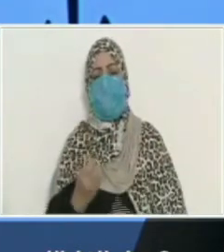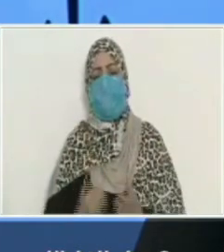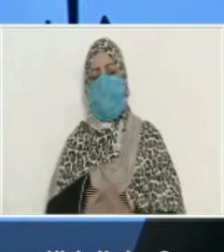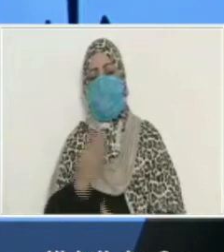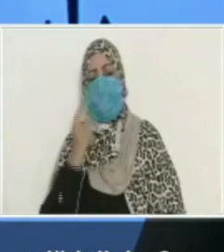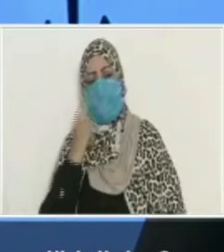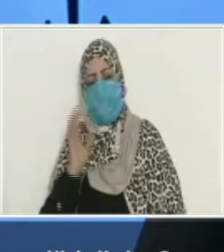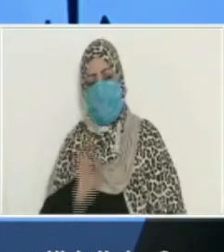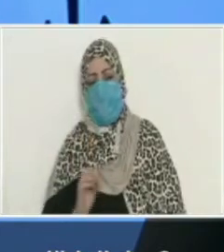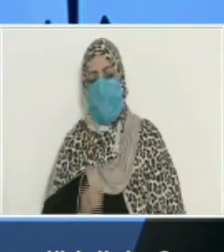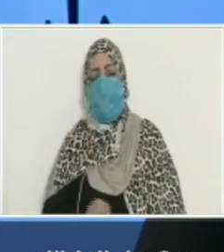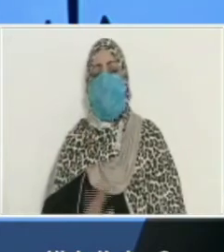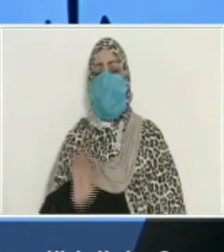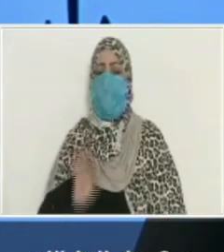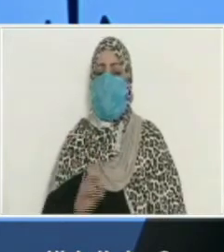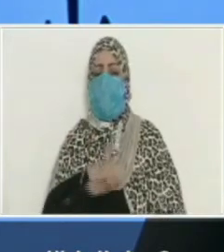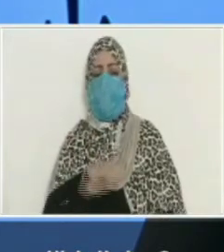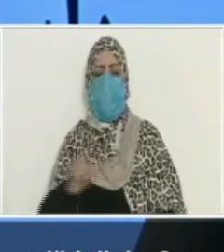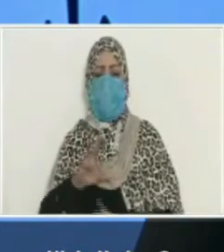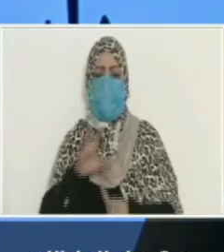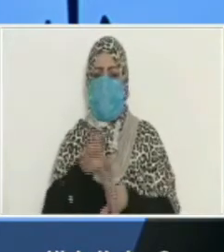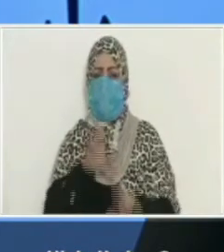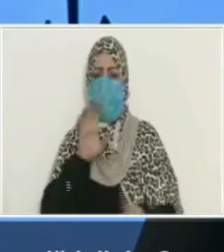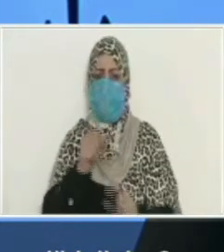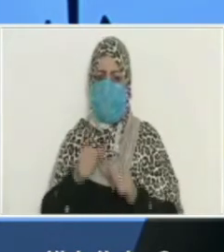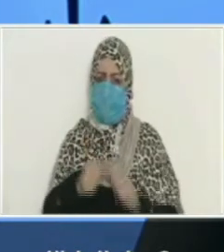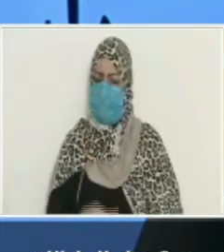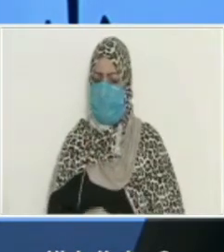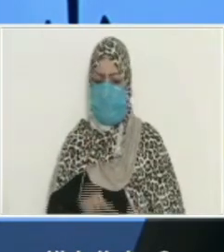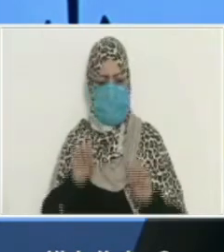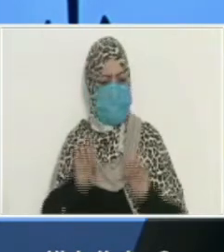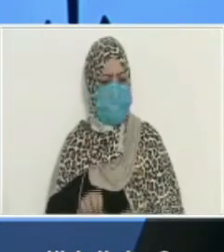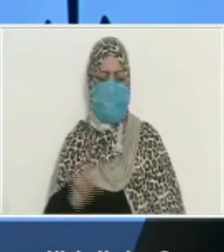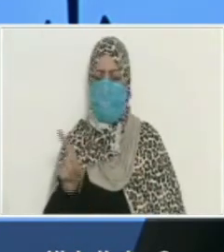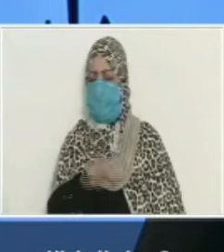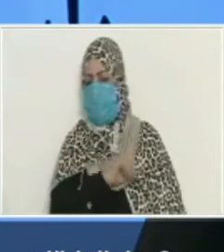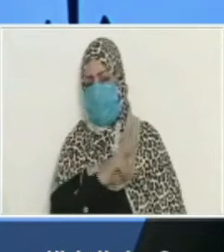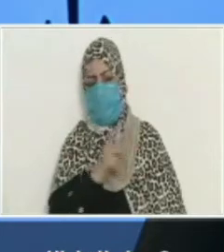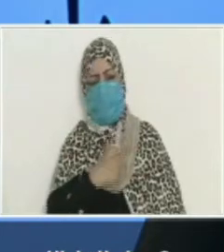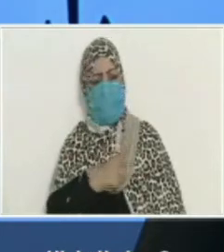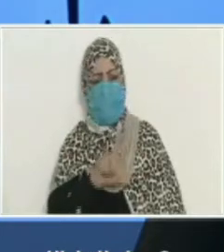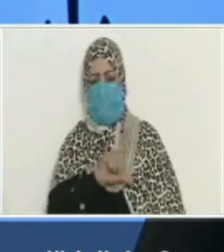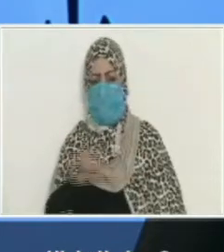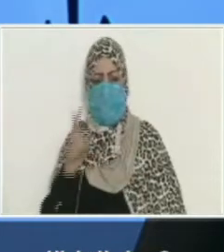وذكروا الإجماع على ذلك. لكن كما ذكرت هذا يعني كل من يعني من التلاعب ومن